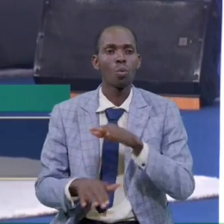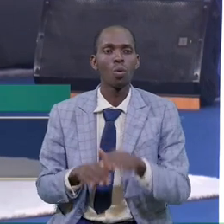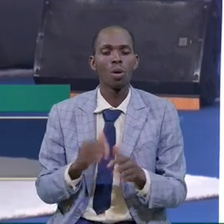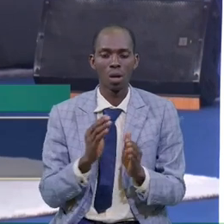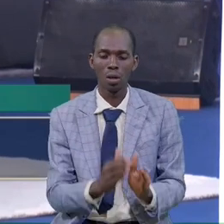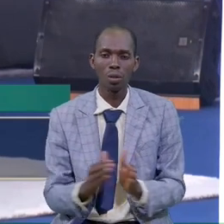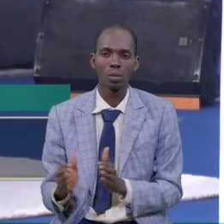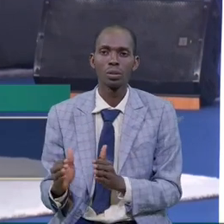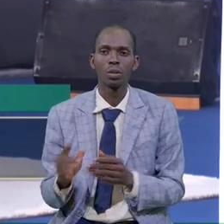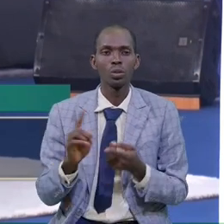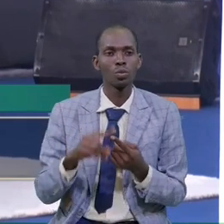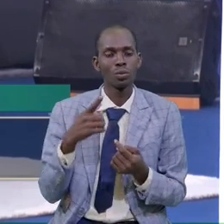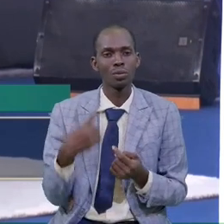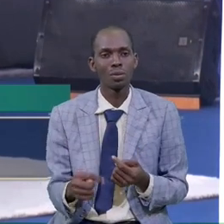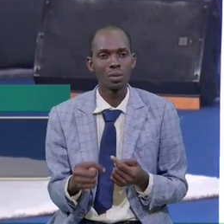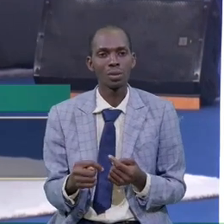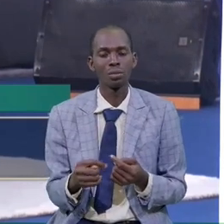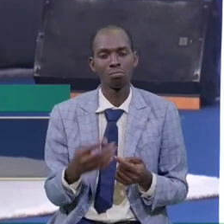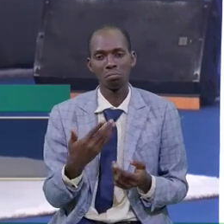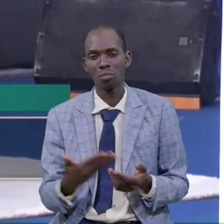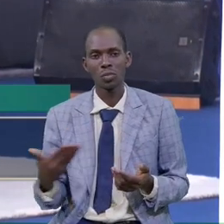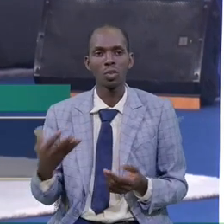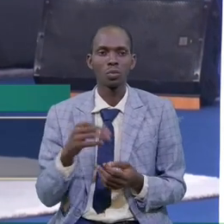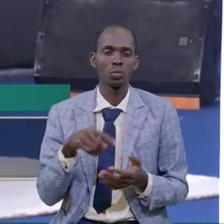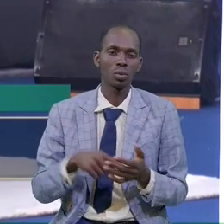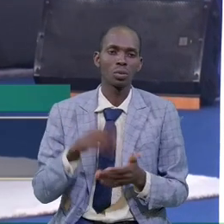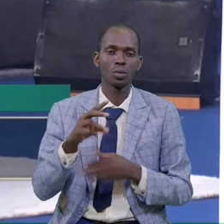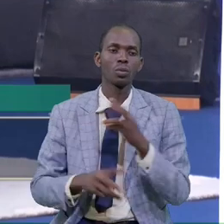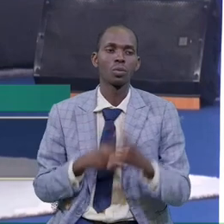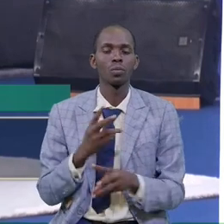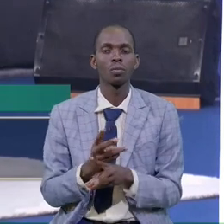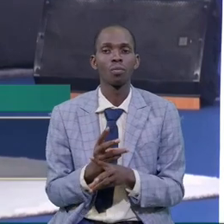le train de ce monde.